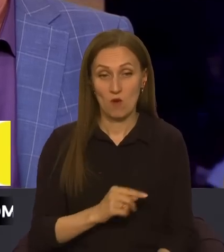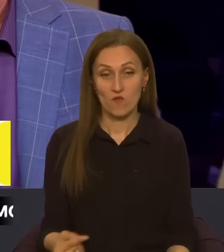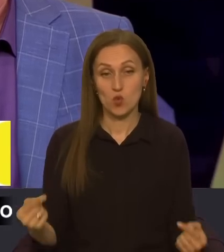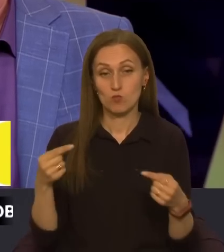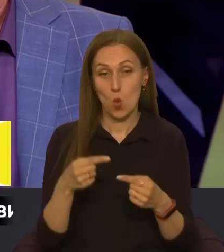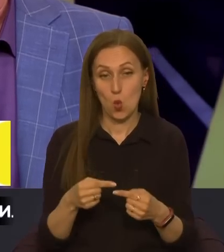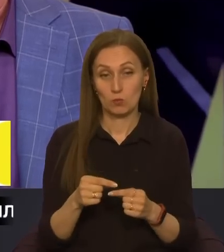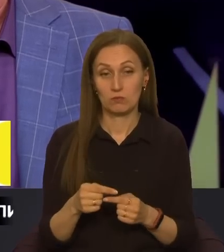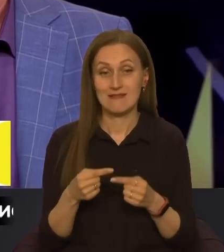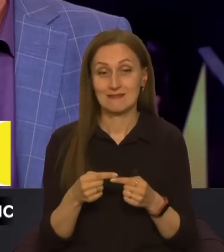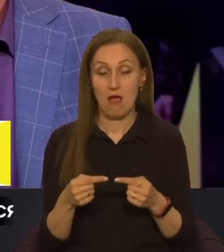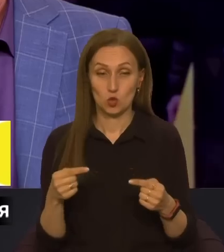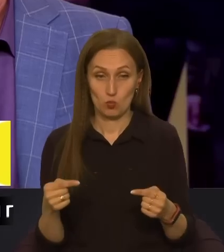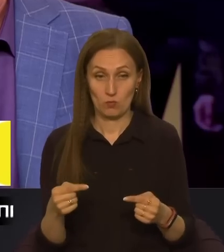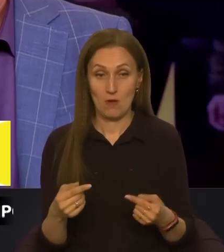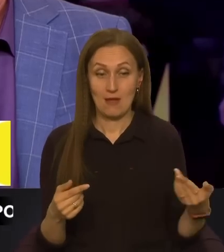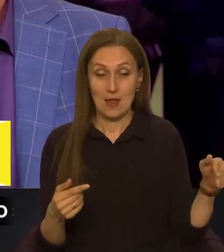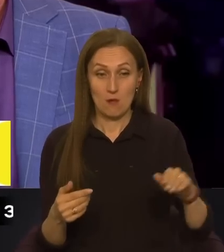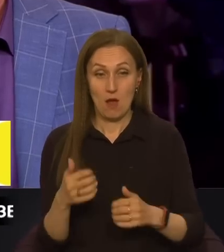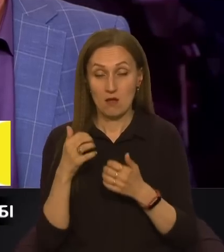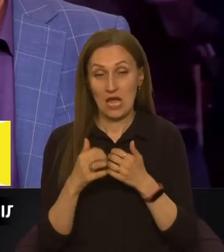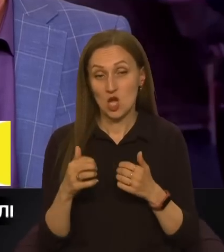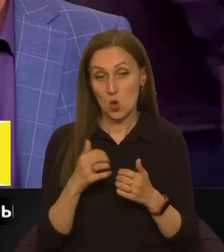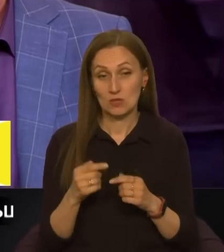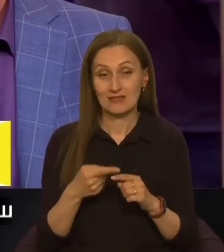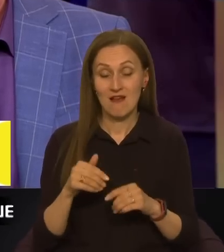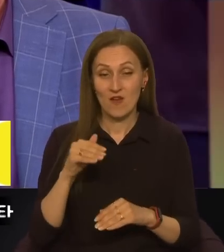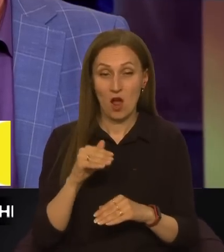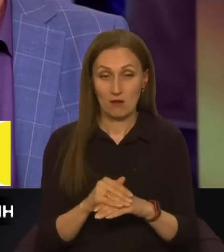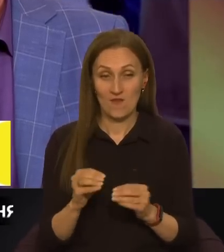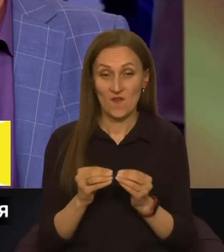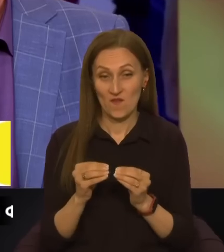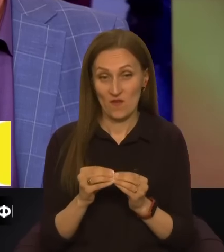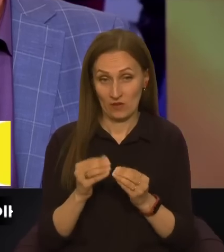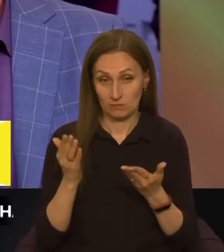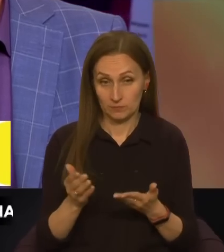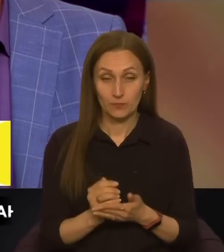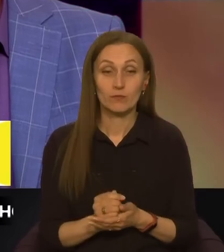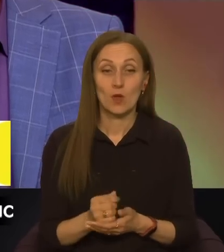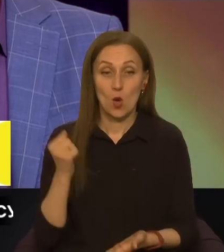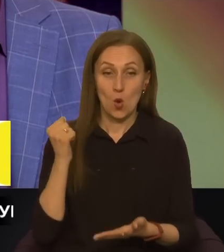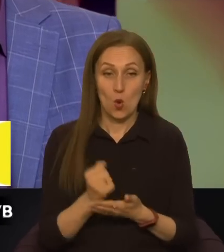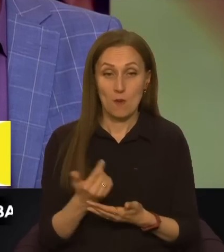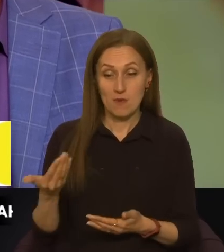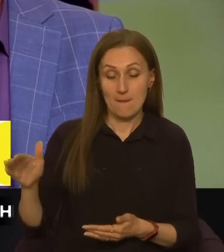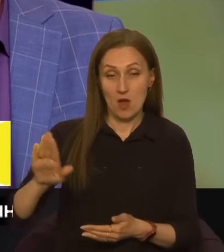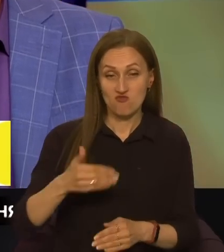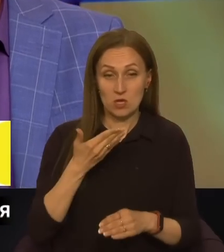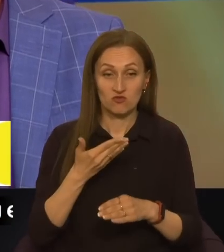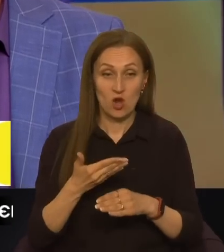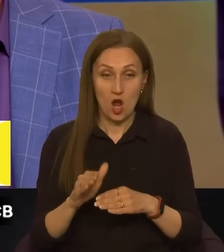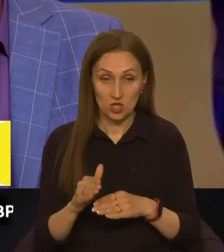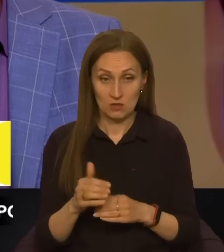відповідних засобів. А лівобережна Херсонщина – це фактично те ж саме. Удари по правобережній